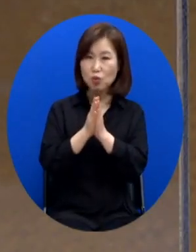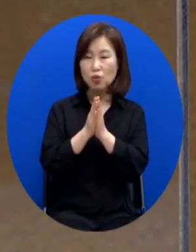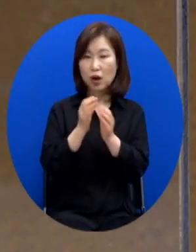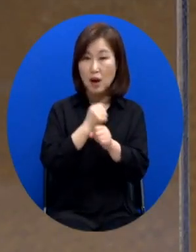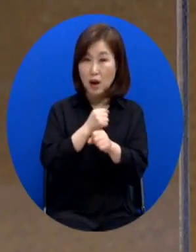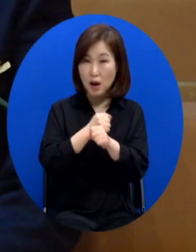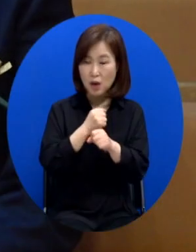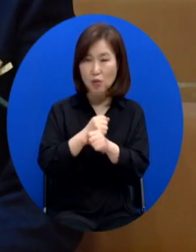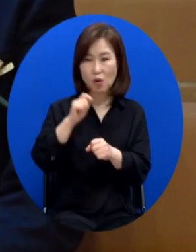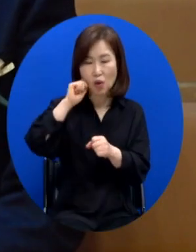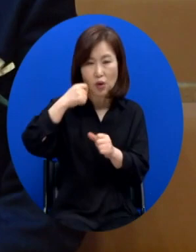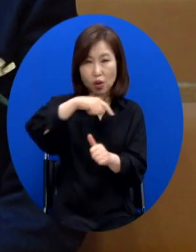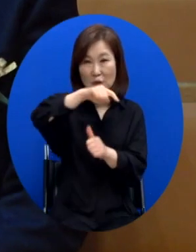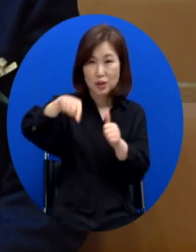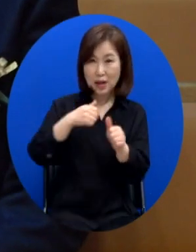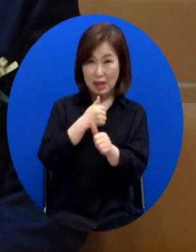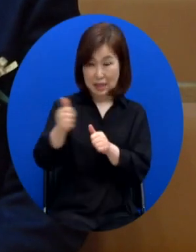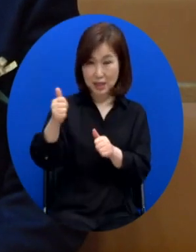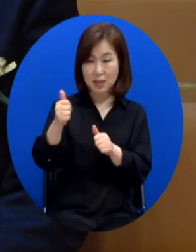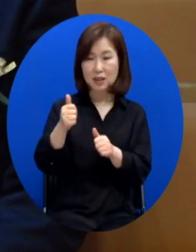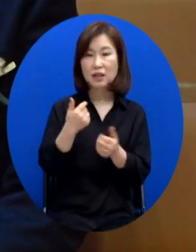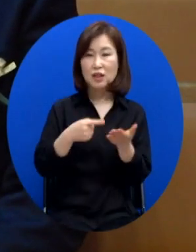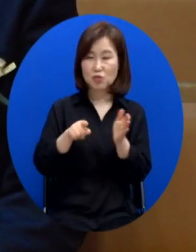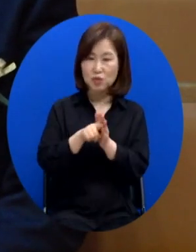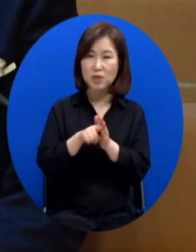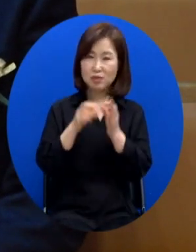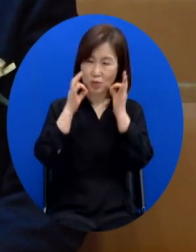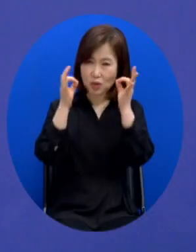이겨낼 수 있도록 노력하겠다고 포부를 밝혔습니다.